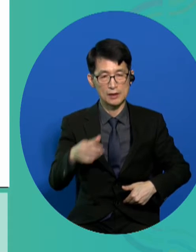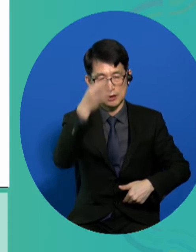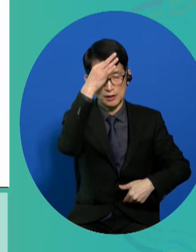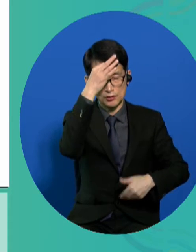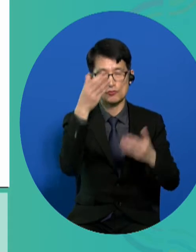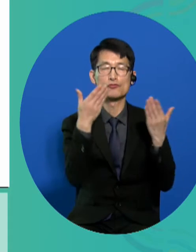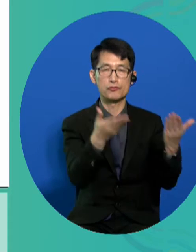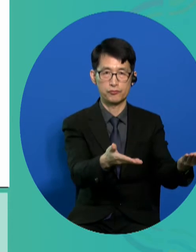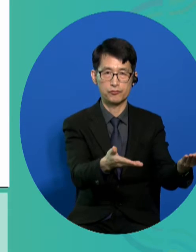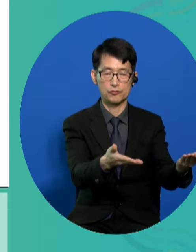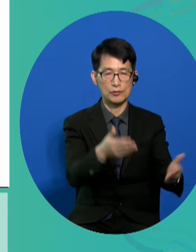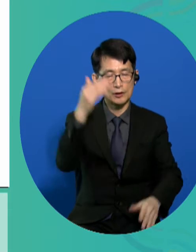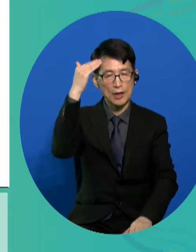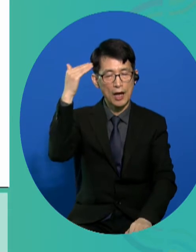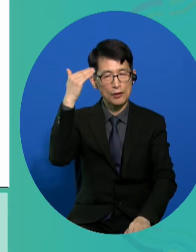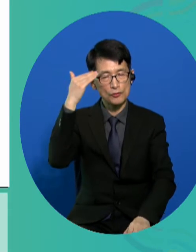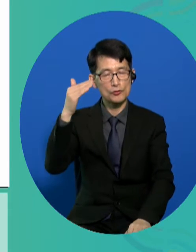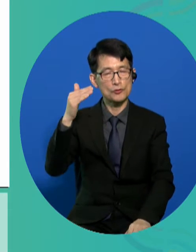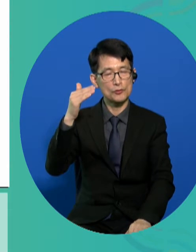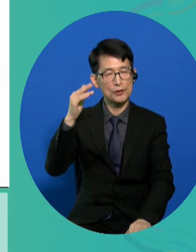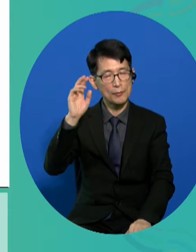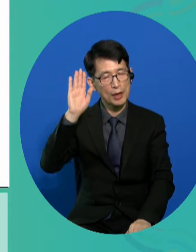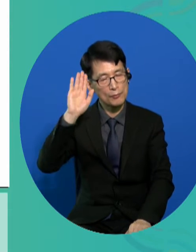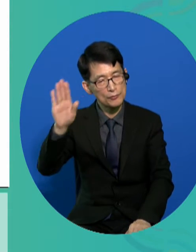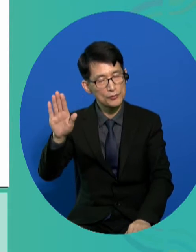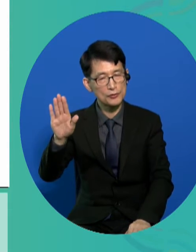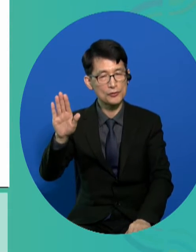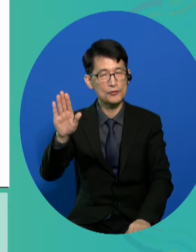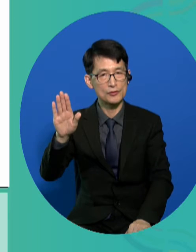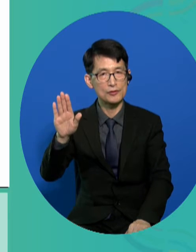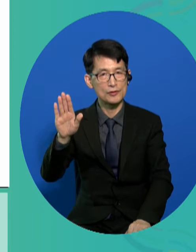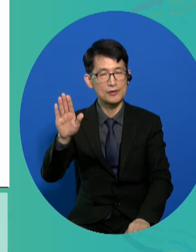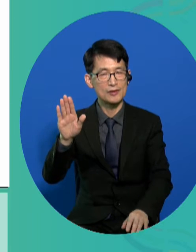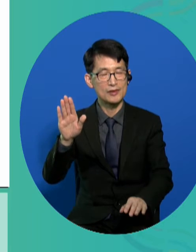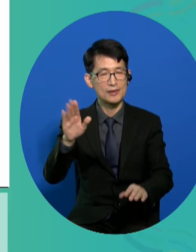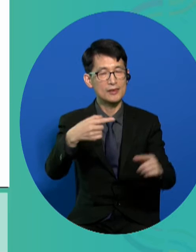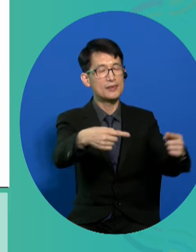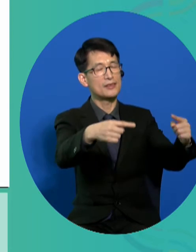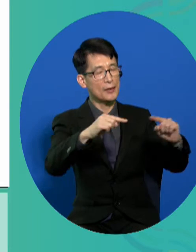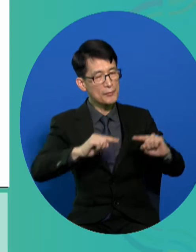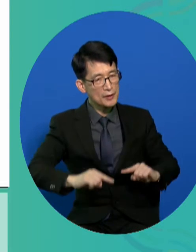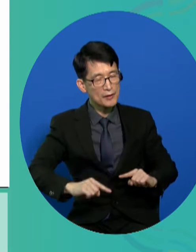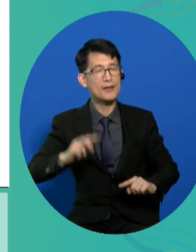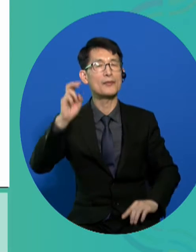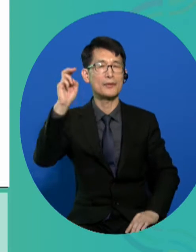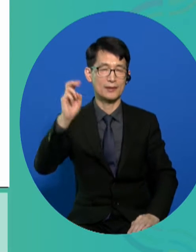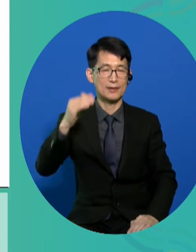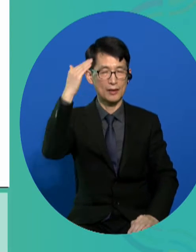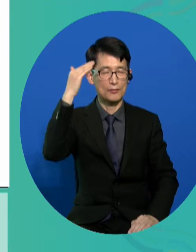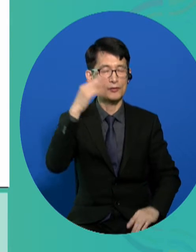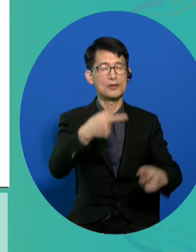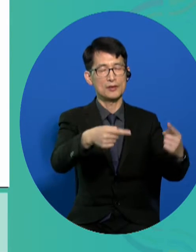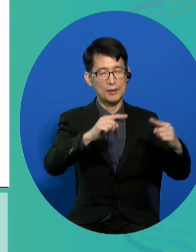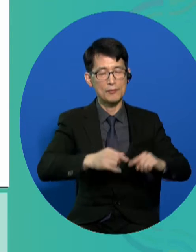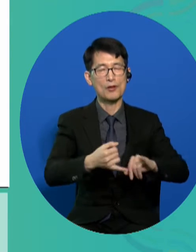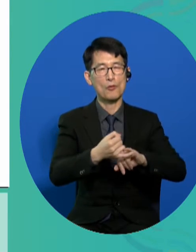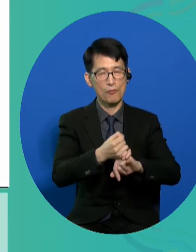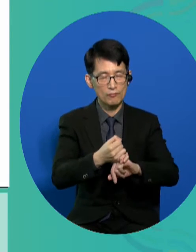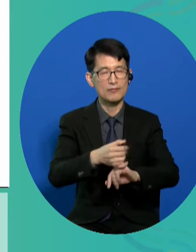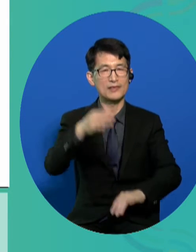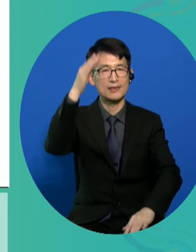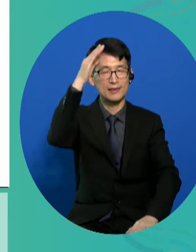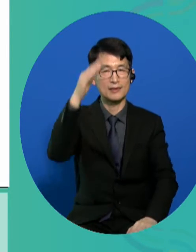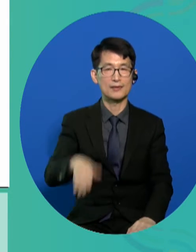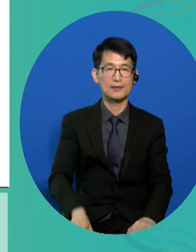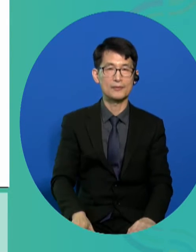한국에 이 프로그램의 후보 도시가 있을 것이라고 생각합니다. 한국의 도시가 참여하기를 저는 희망하는데요. 실제로 한국의 대구는